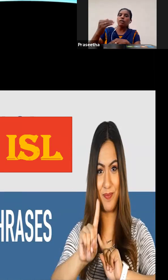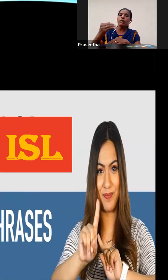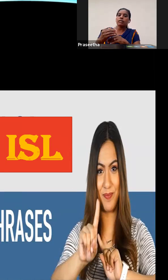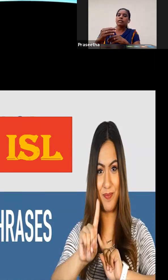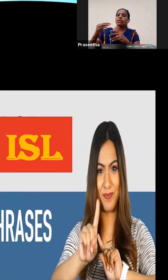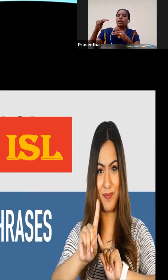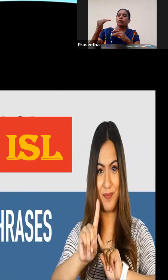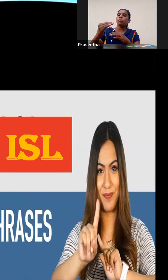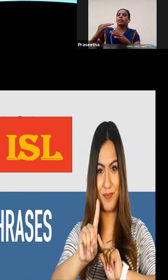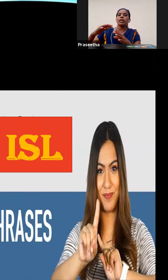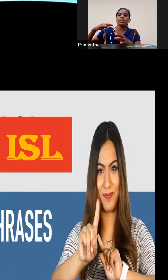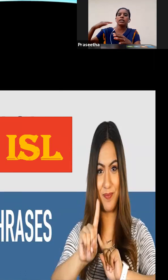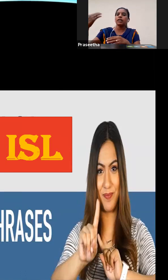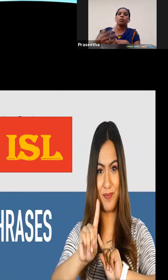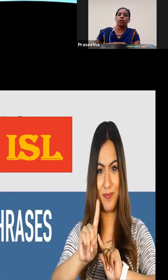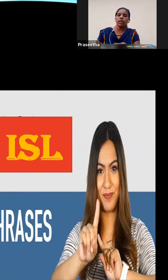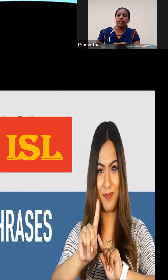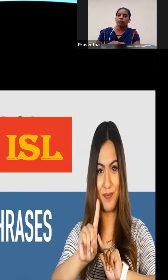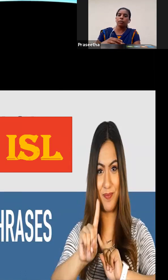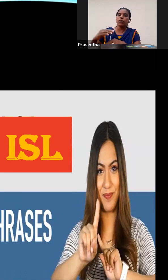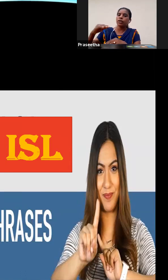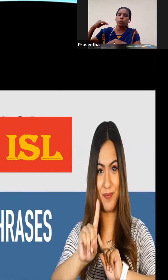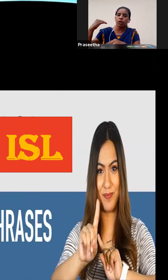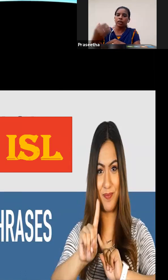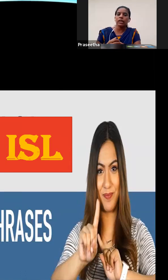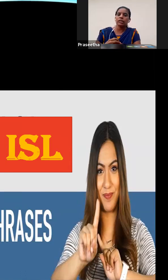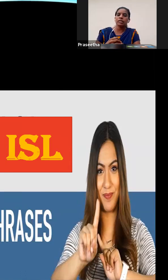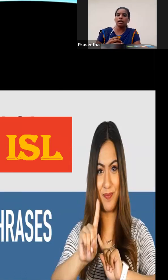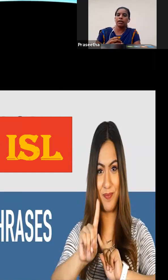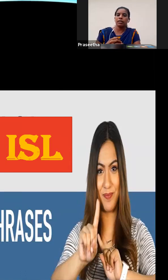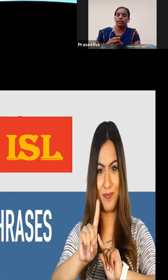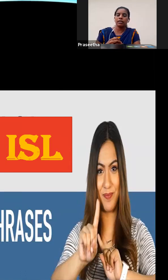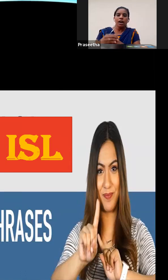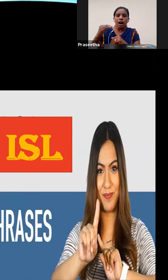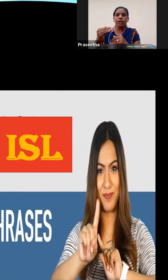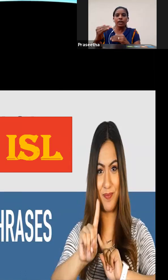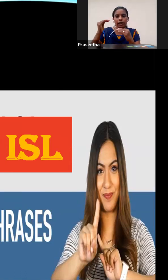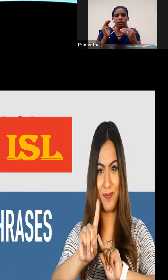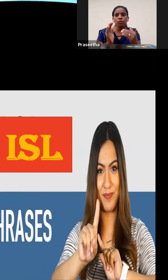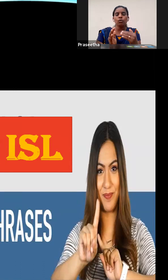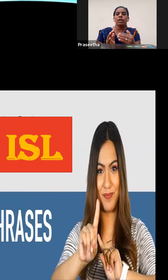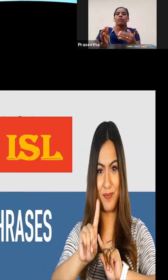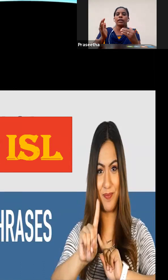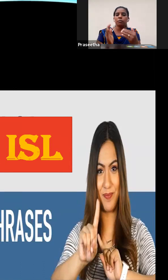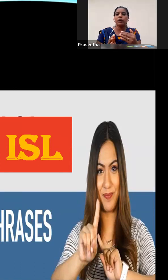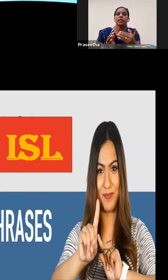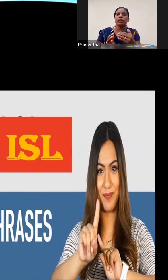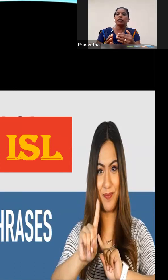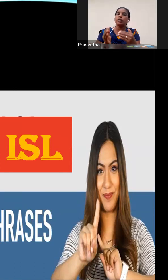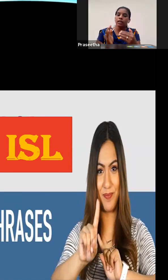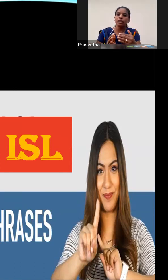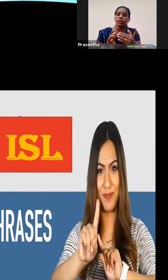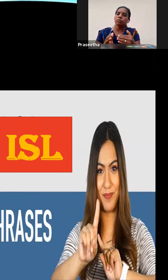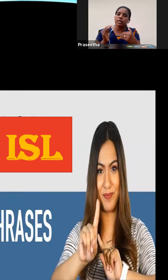വലിയ വലിയ ക്ലാസ്സുകൾ എത്തും, അല്ലെങ്കിൽ ഒരു പത്താം ക്ലാസ് കഴിഞ്ഞ് പുറത്തേക്ക് ഗേഡ് ഓഫ് കമ്മ്യൂണിറ്റിക്ക് പുറത്തേക്ക് എത്തുന്ന സമയത്ത് അവർക്ക് ഏറ്റവും കൂടുതൽ അവർ ഡിപ്പെൻഡ്